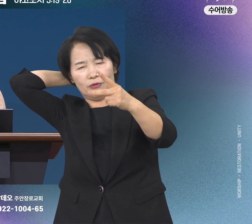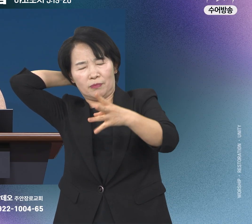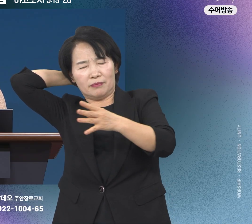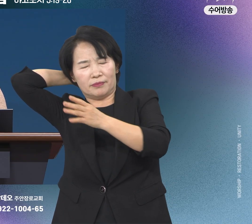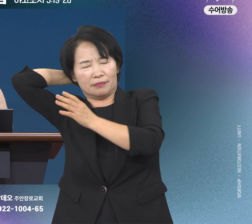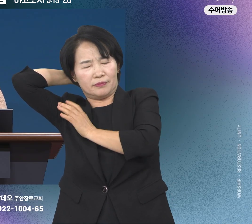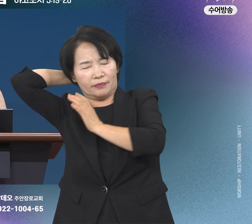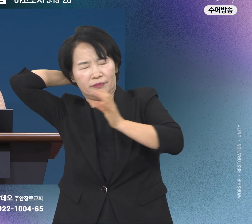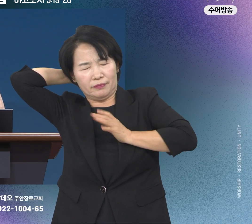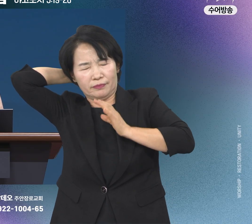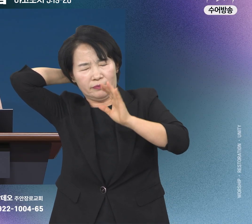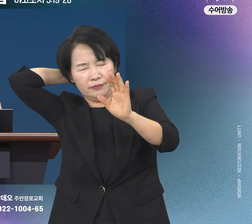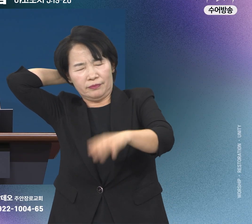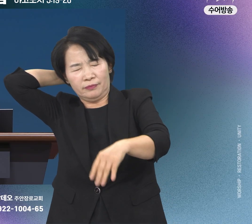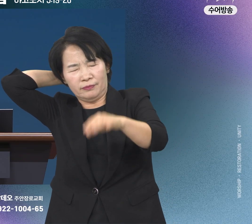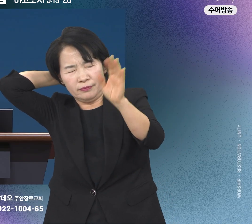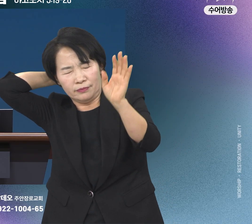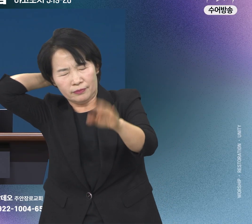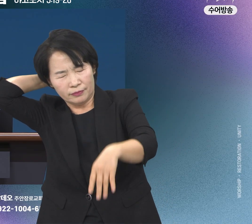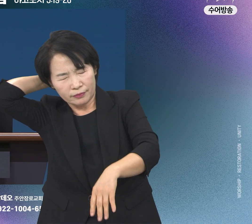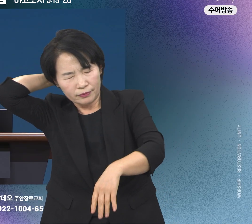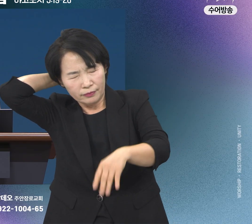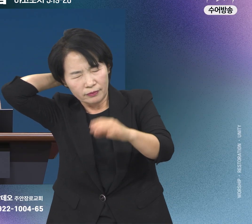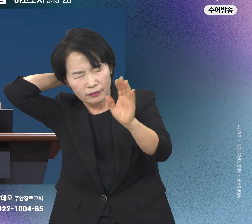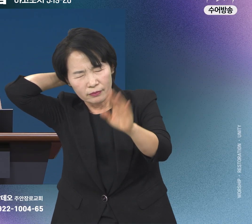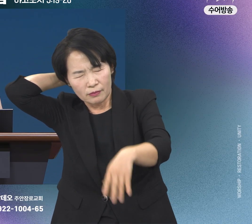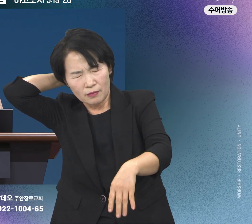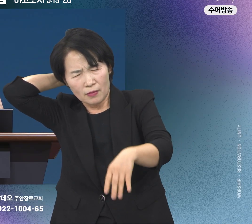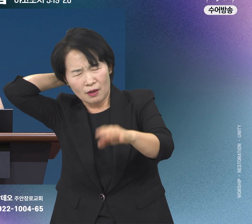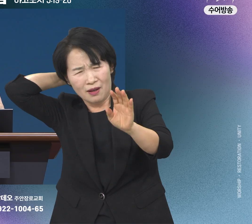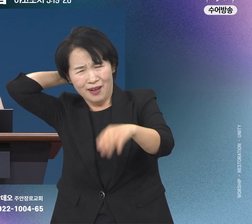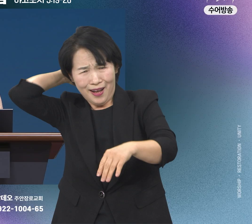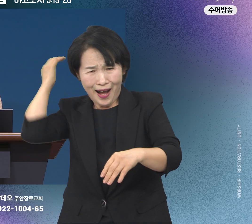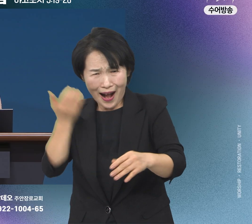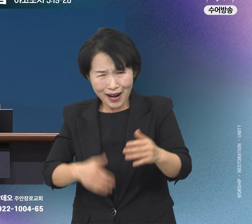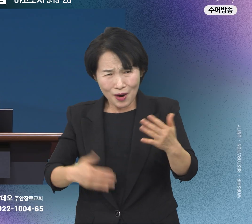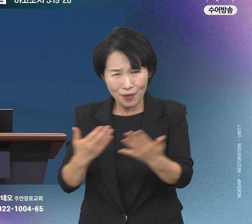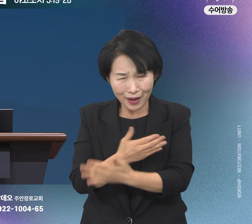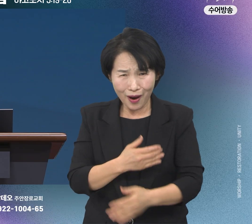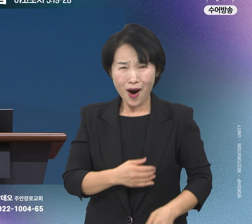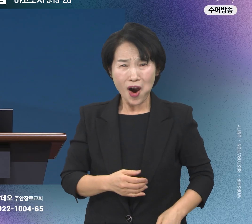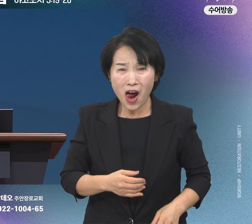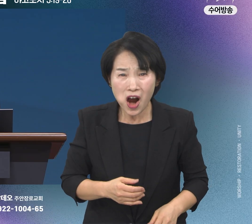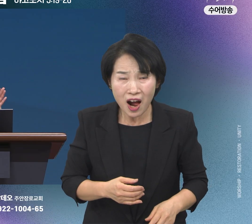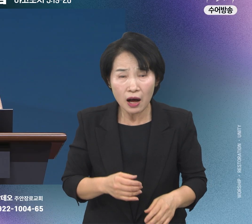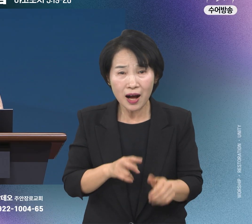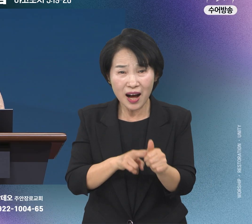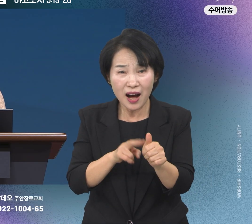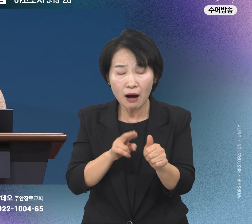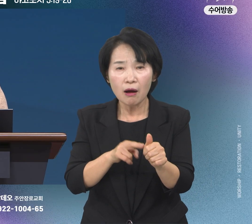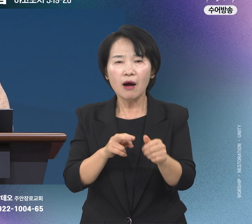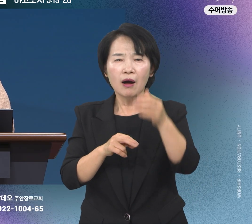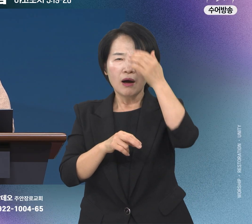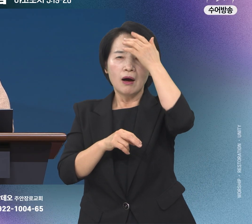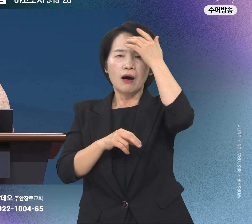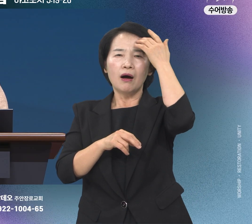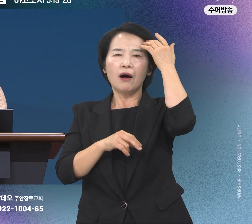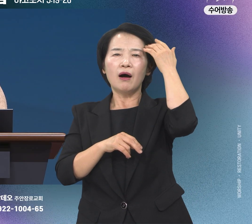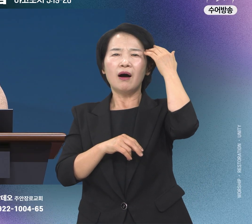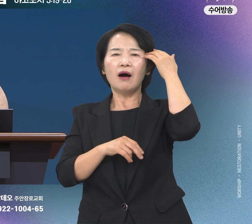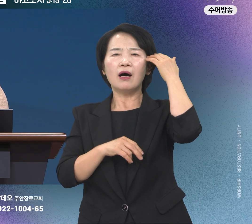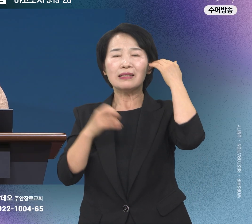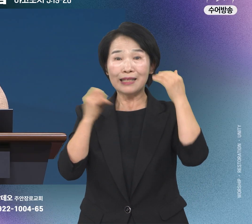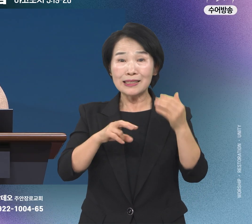그러면서 제가 다시 신천지 측에 전달을 했어요. 저 신천지 이제 탈퇴하겠습니다. 탈퇴하는 과정도 쉽지는